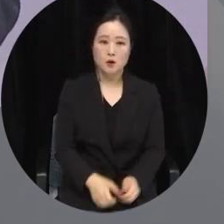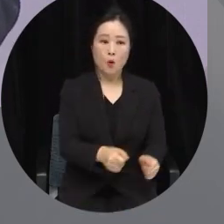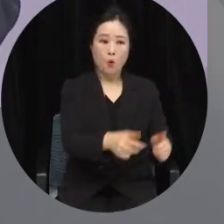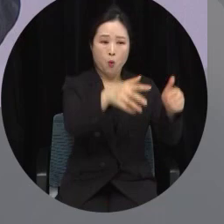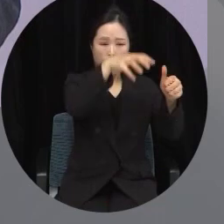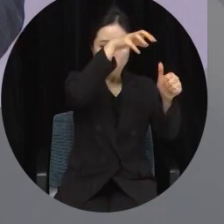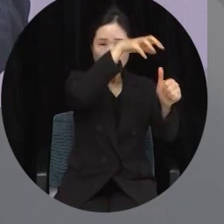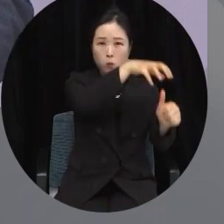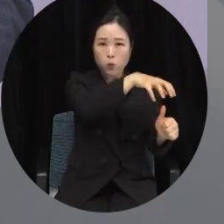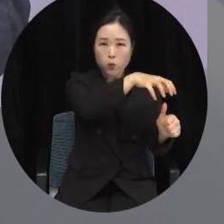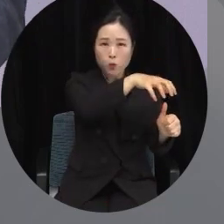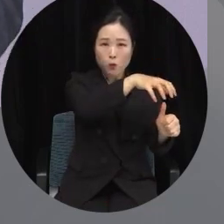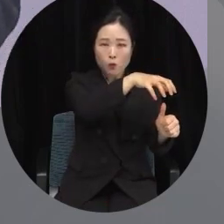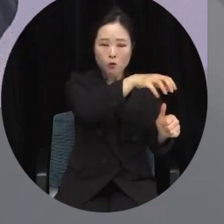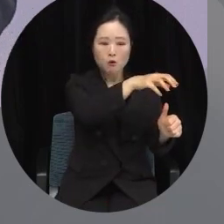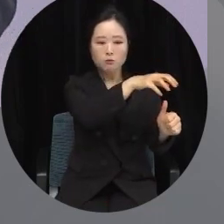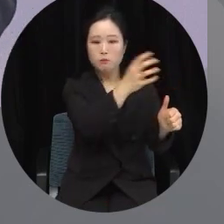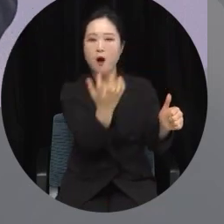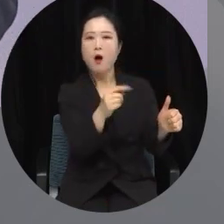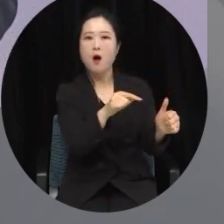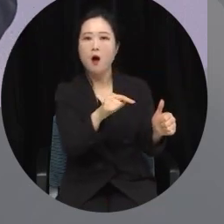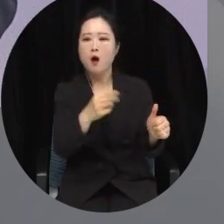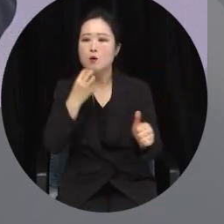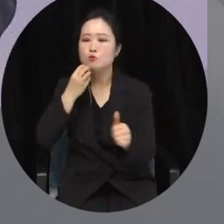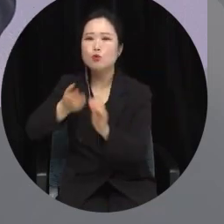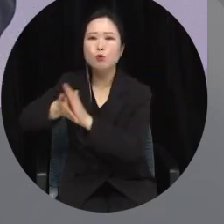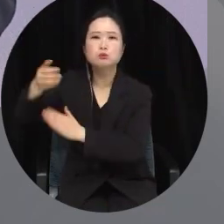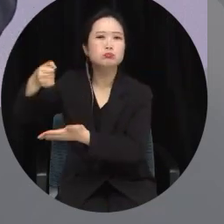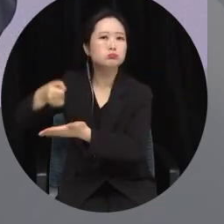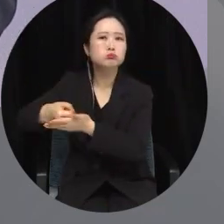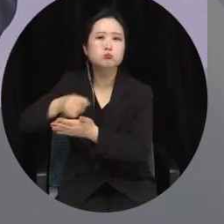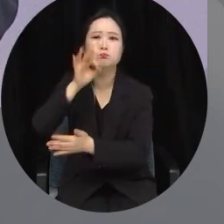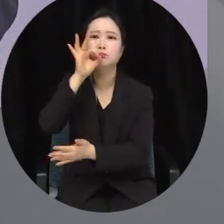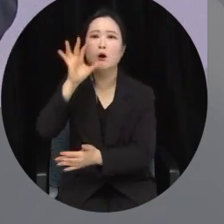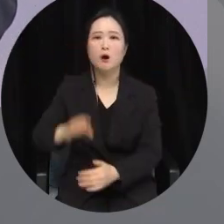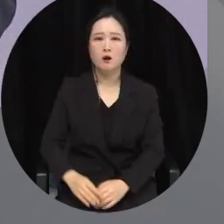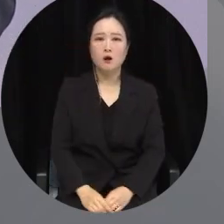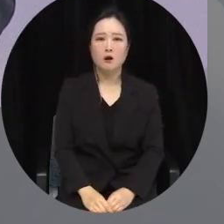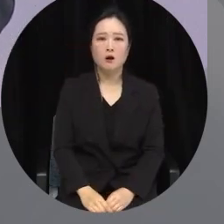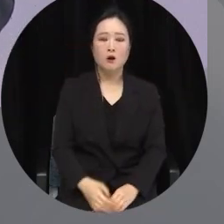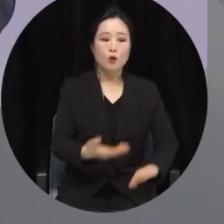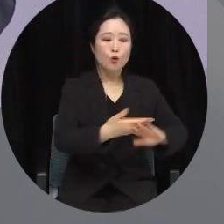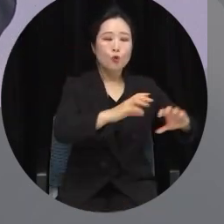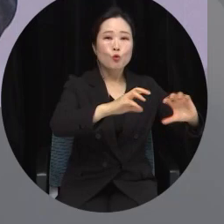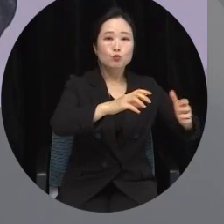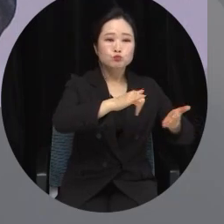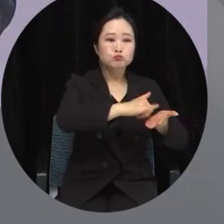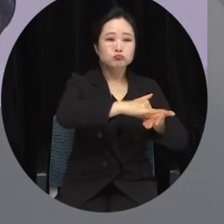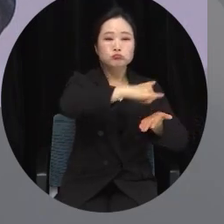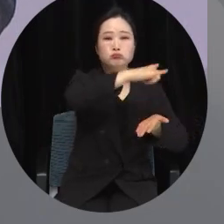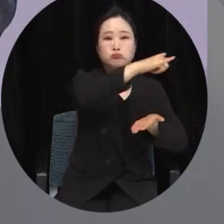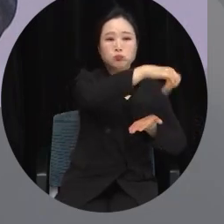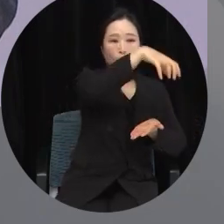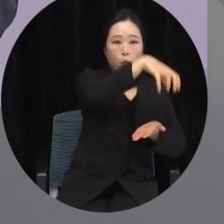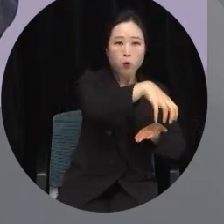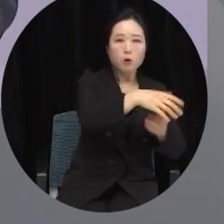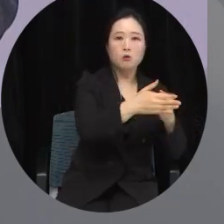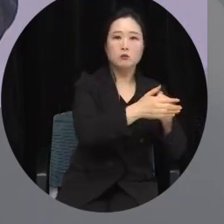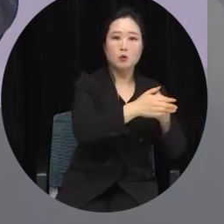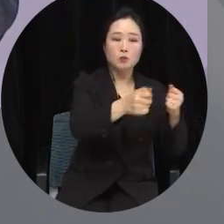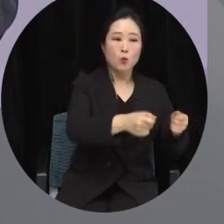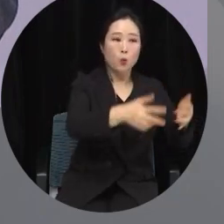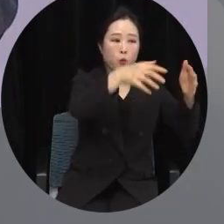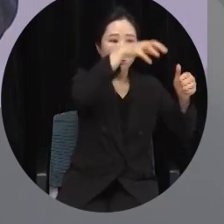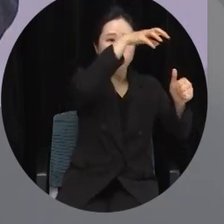완화는 이건 더더욱이나 이건 서울시가 할 수 없는 거죠. 왜 그냐? 국제공항이기 때문에 항공기준, 고도 제한 기준은